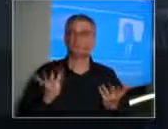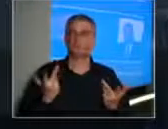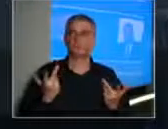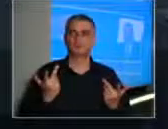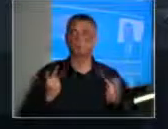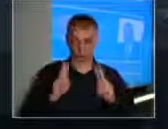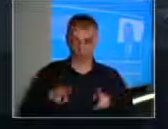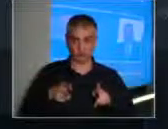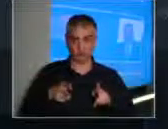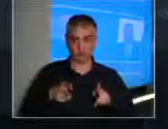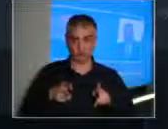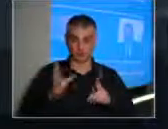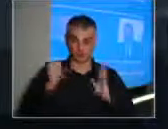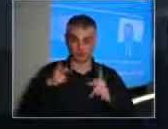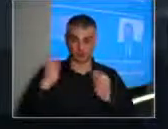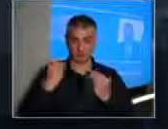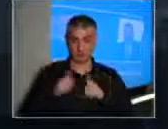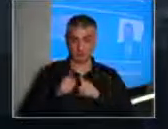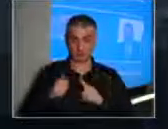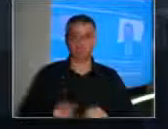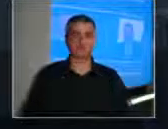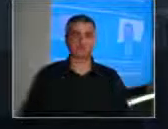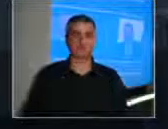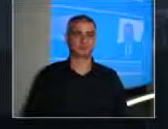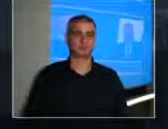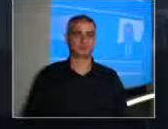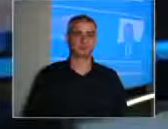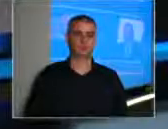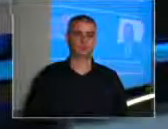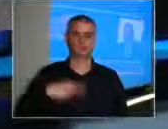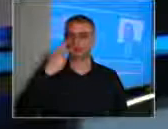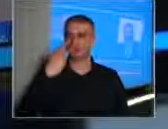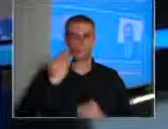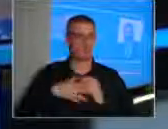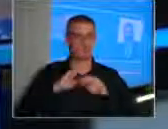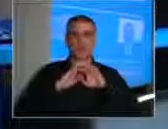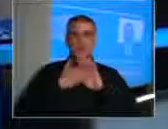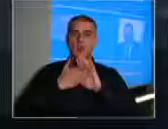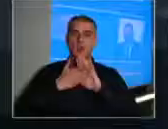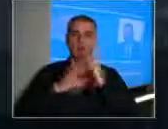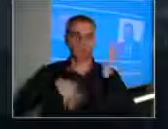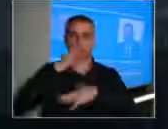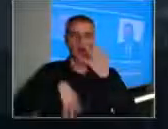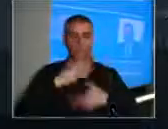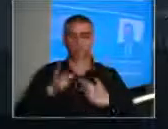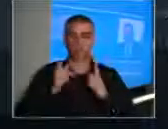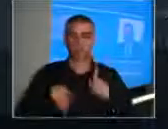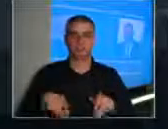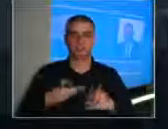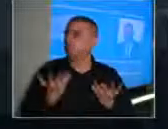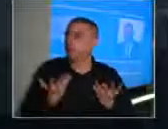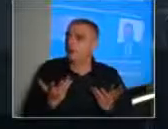יש תרחיש כזה? אז בימים האחרונים כל הקלפים נטרפו, פשוט יש פה איזה מין...